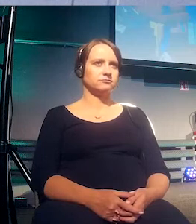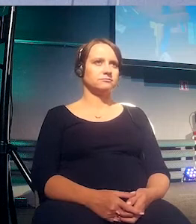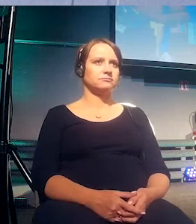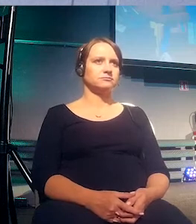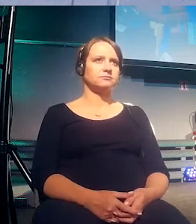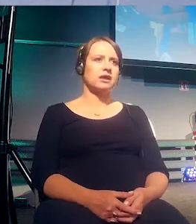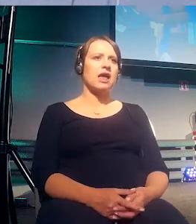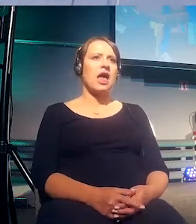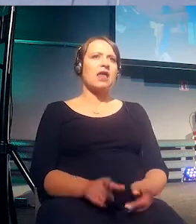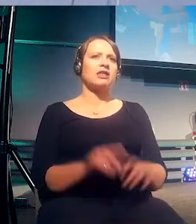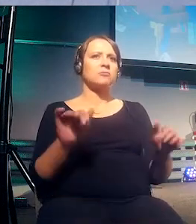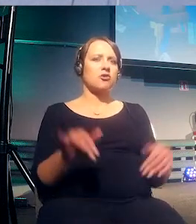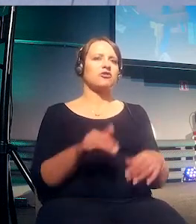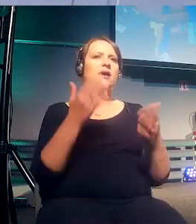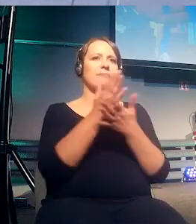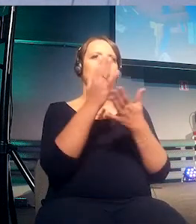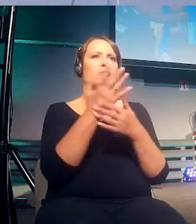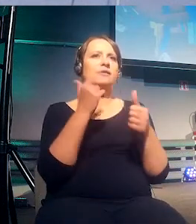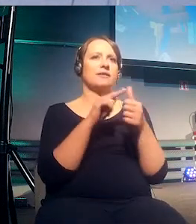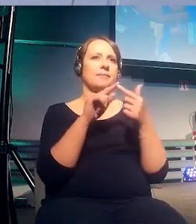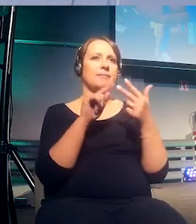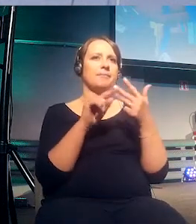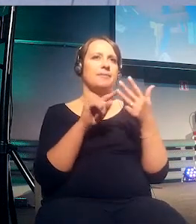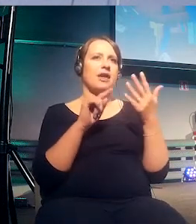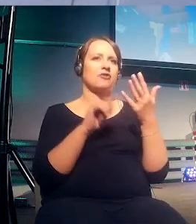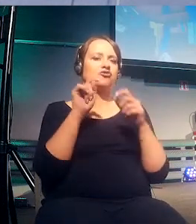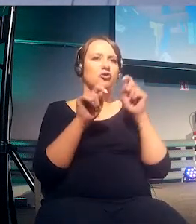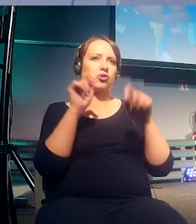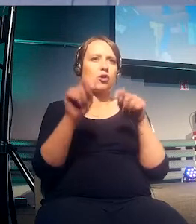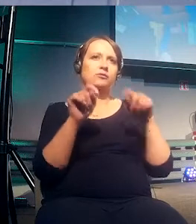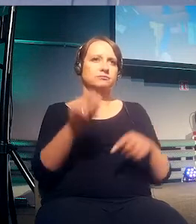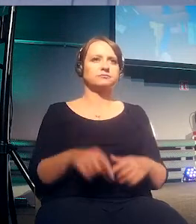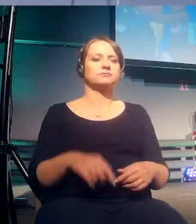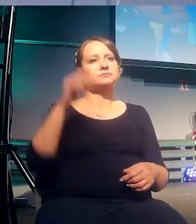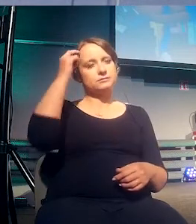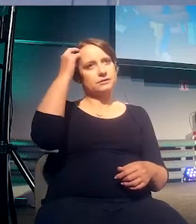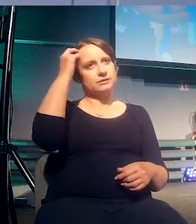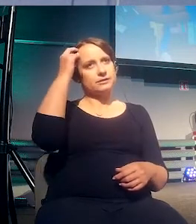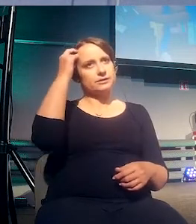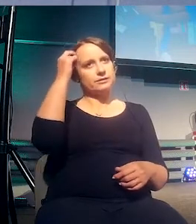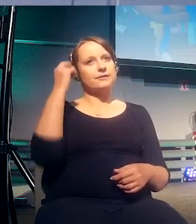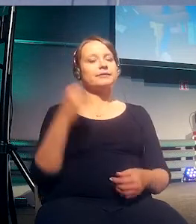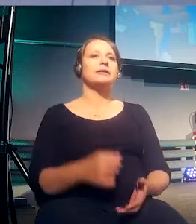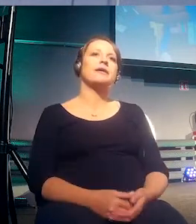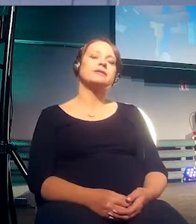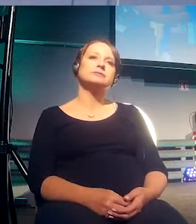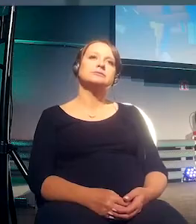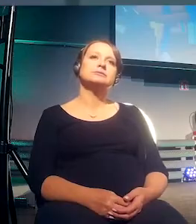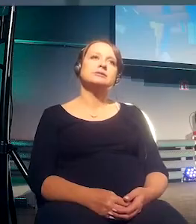Otóż można sobie pomóc w 5 krokach. Pierwszy jest taki, że często ciężko nam w ogóle